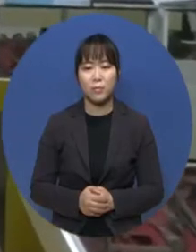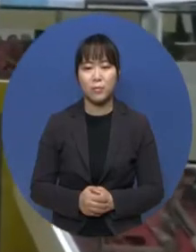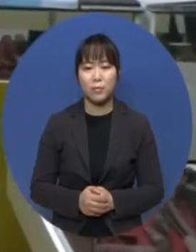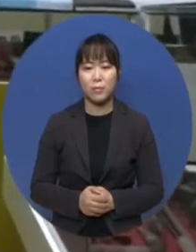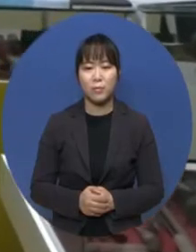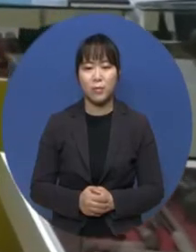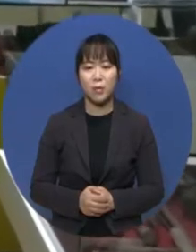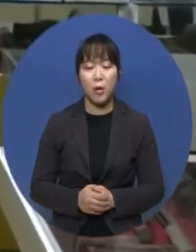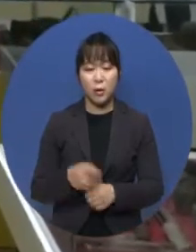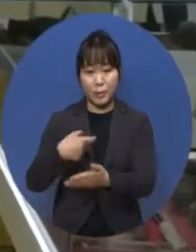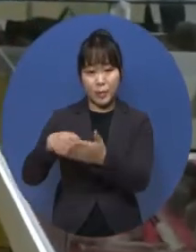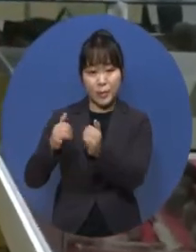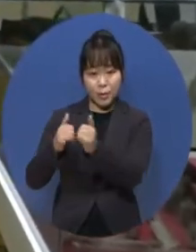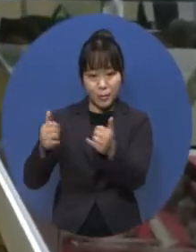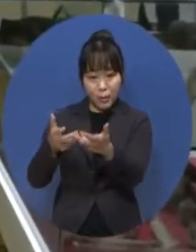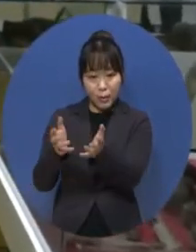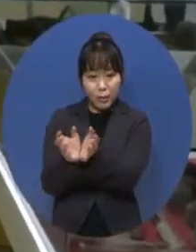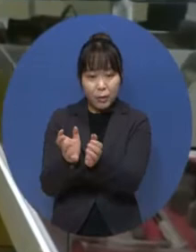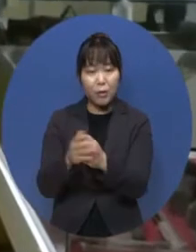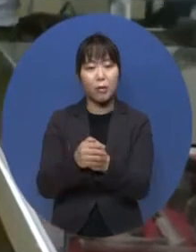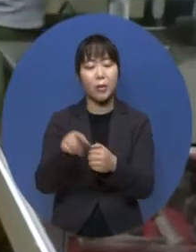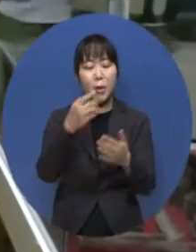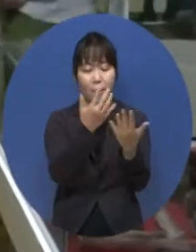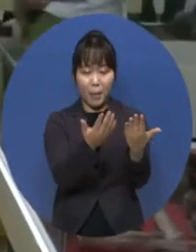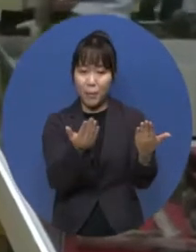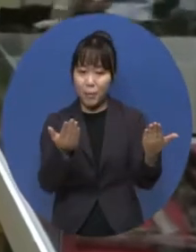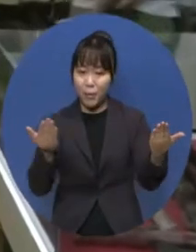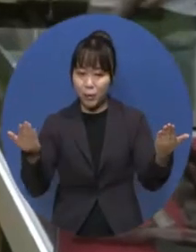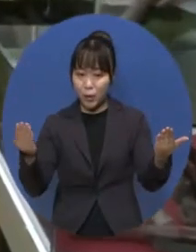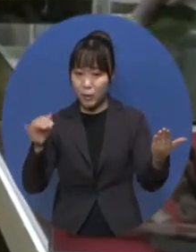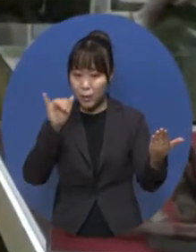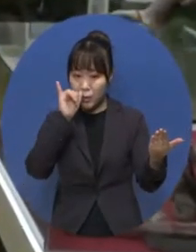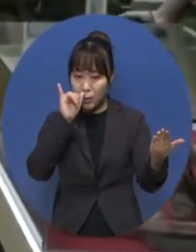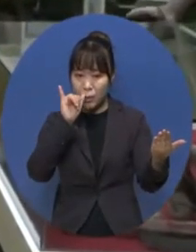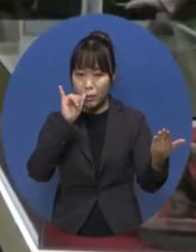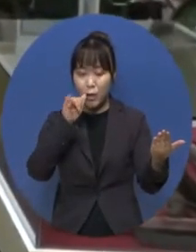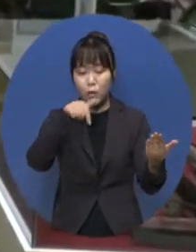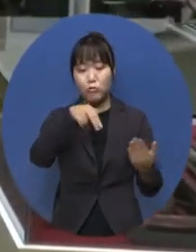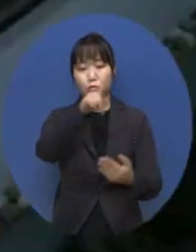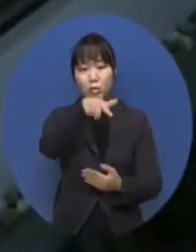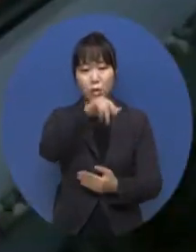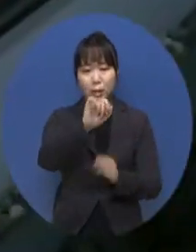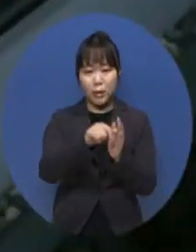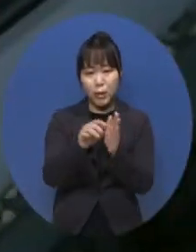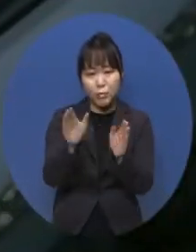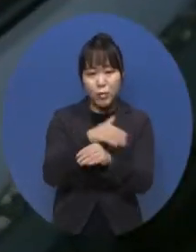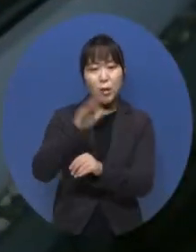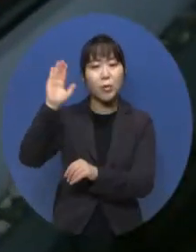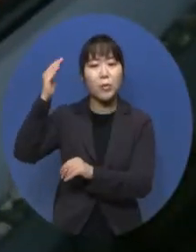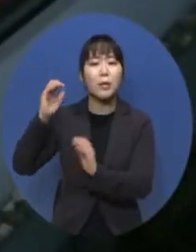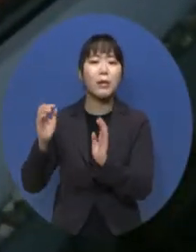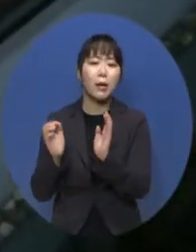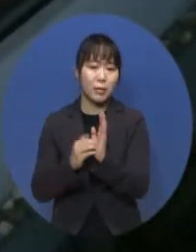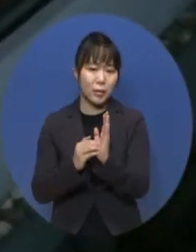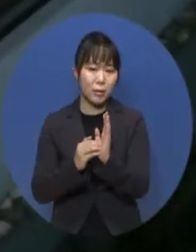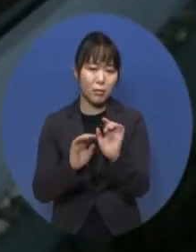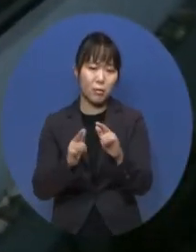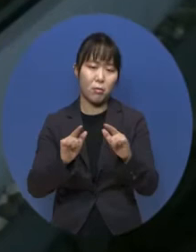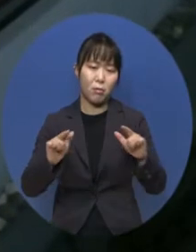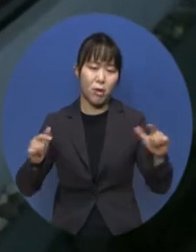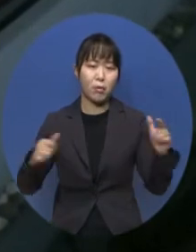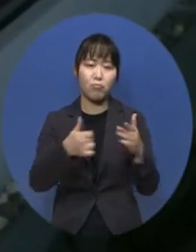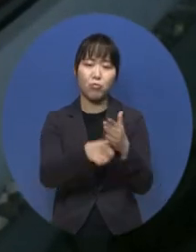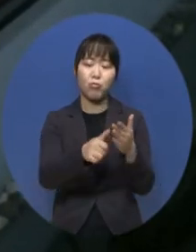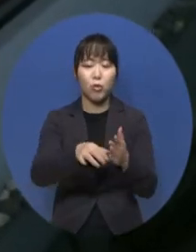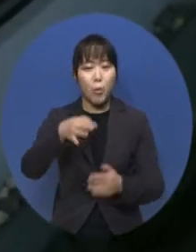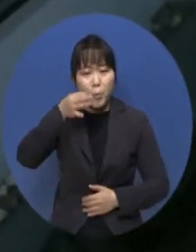주한 외신 기자단은 고려궁 박물관에서 전시된 구석기 시대부터 근대에 이르기까지 다양한